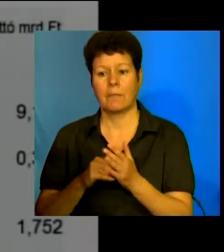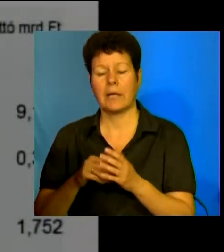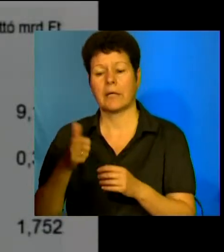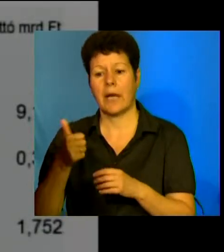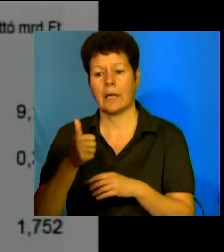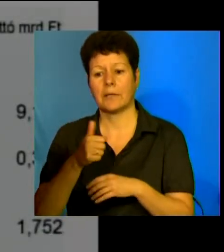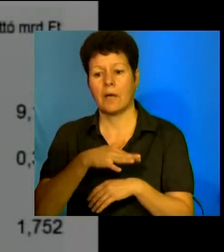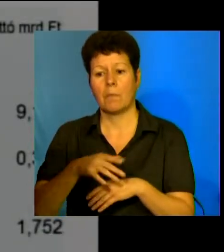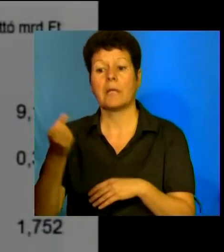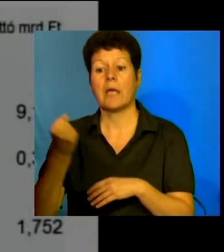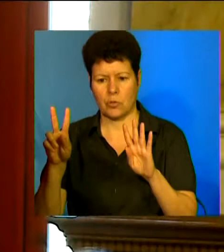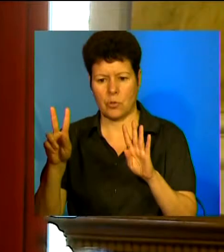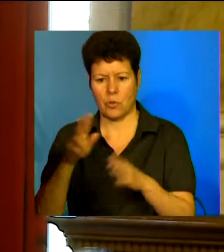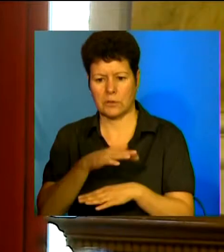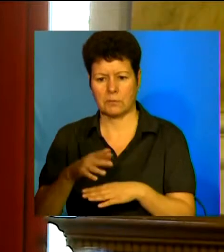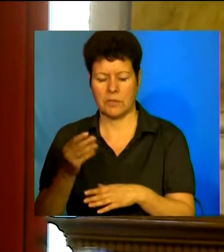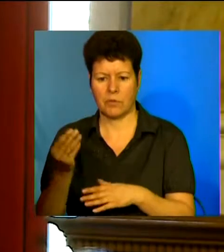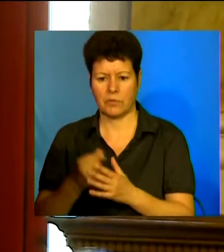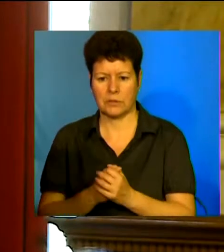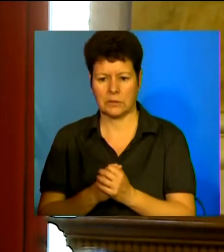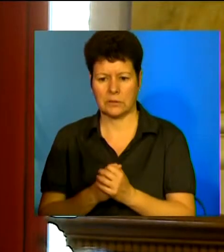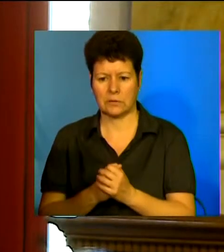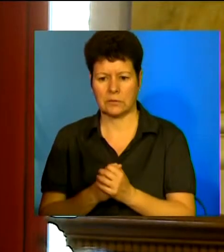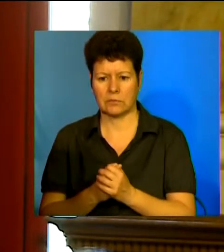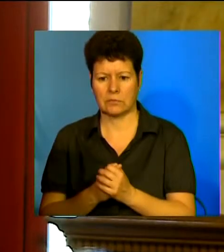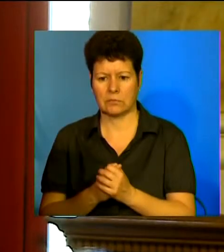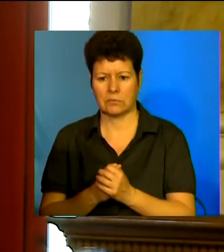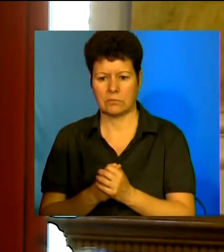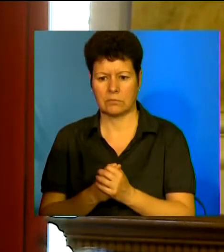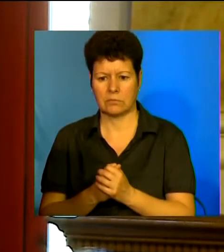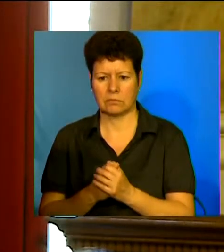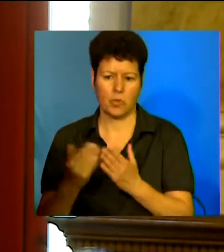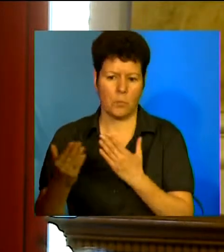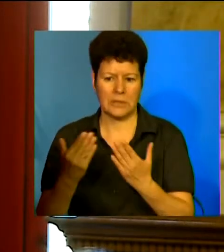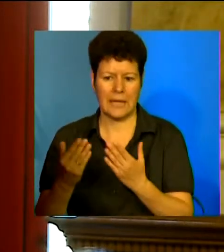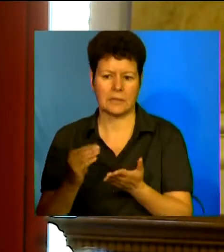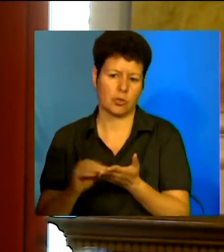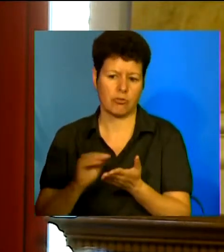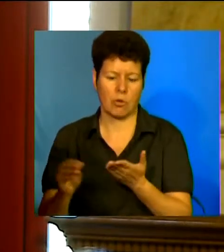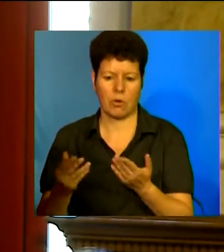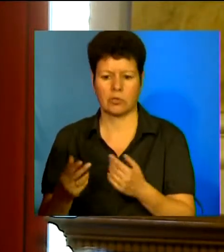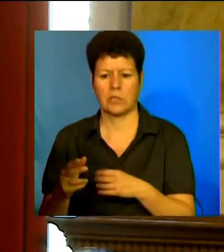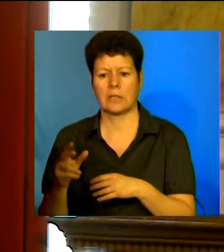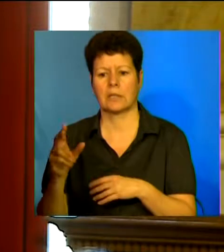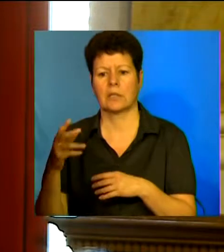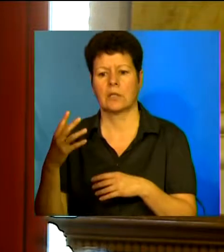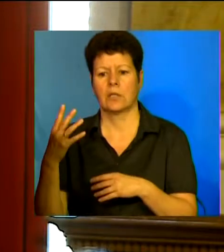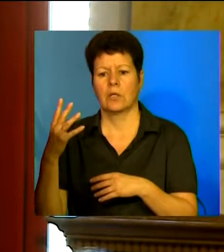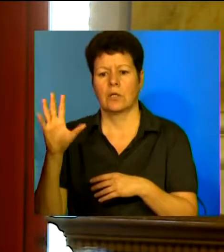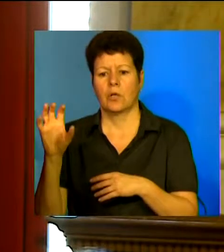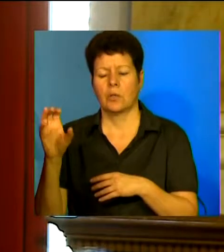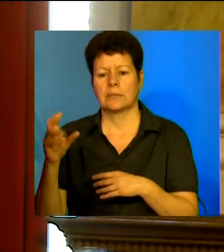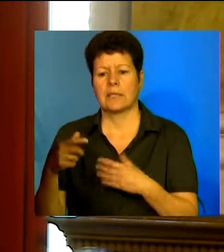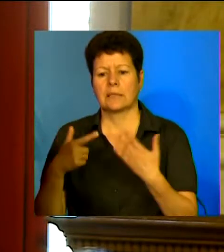hosszúságban alakítanak ki egy vágányrendszert 9,1 milliárd forint értékben. A közbeszerzést a Straba Gépítőipari